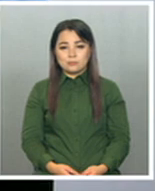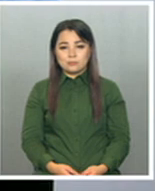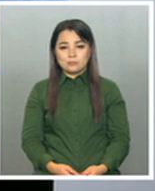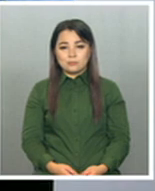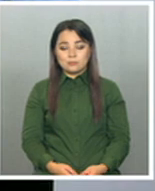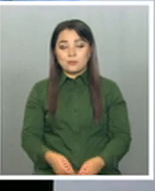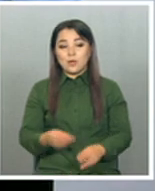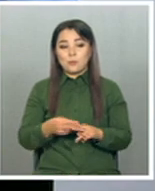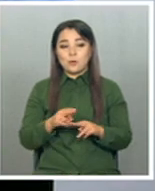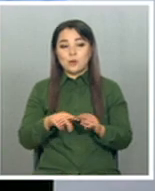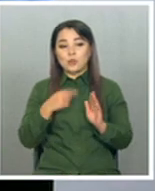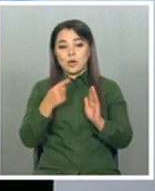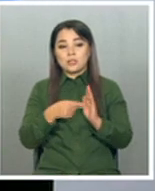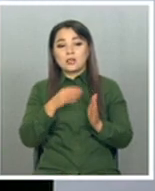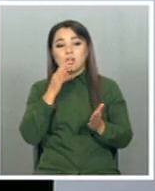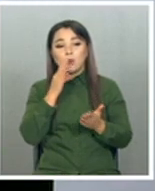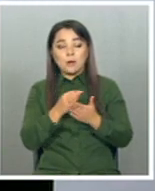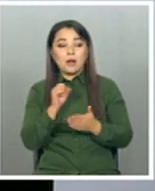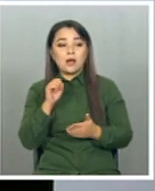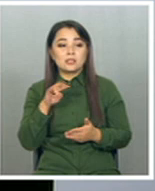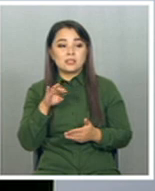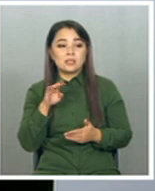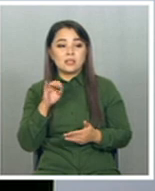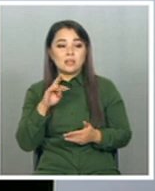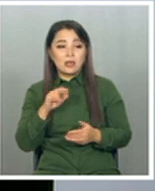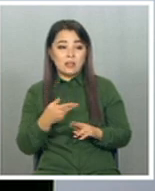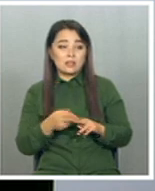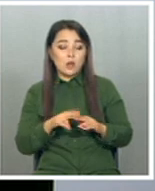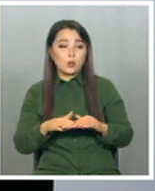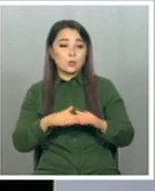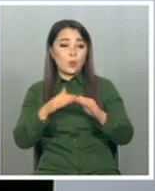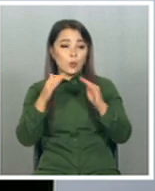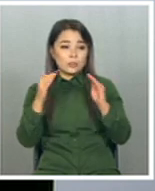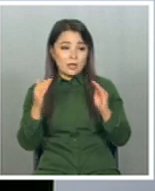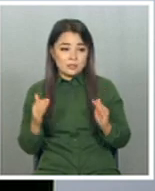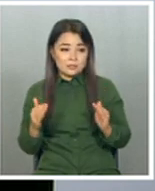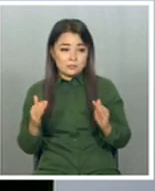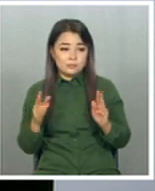Бұл сұрақтың жауабы антиклиналь, балар, доғалдана біткен